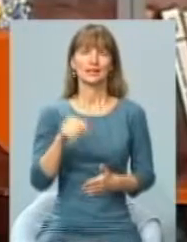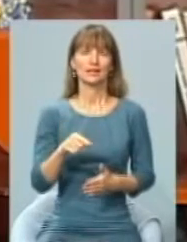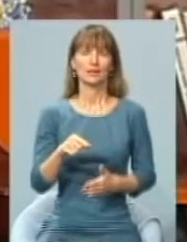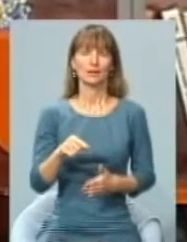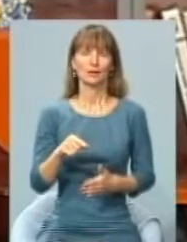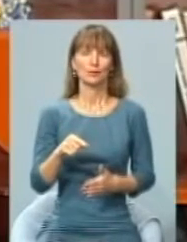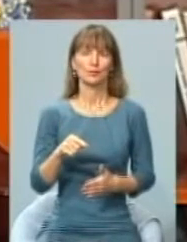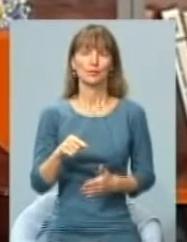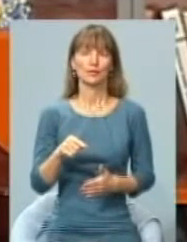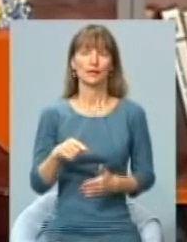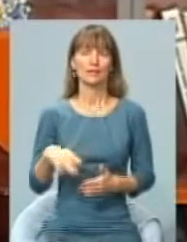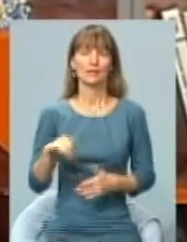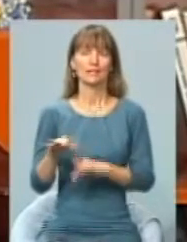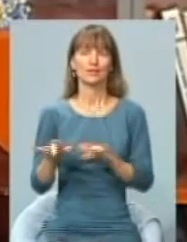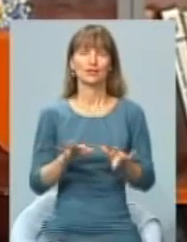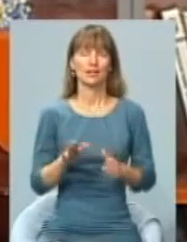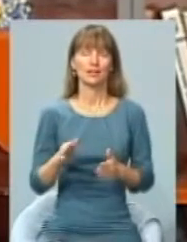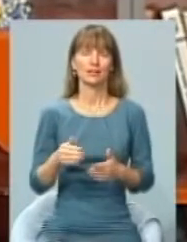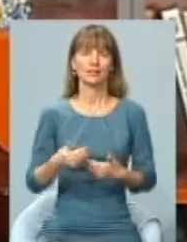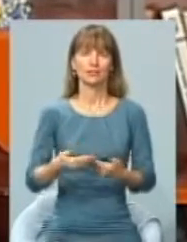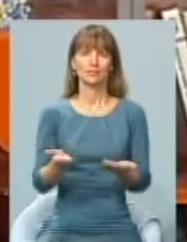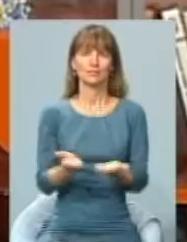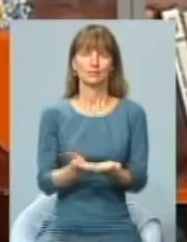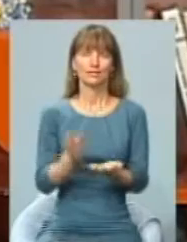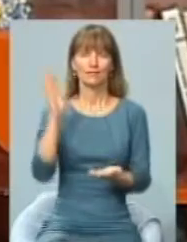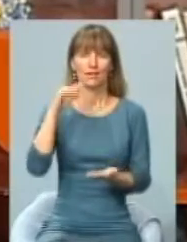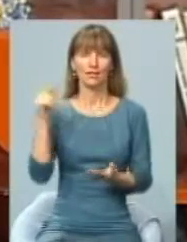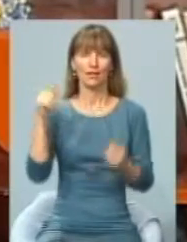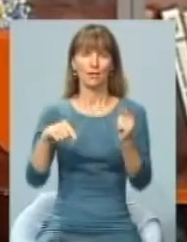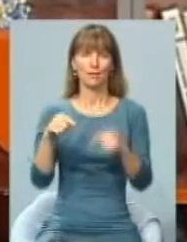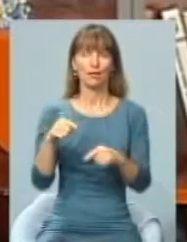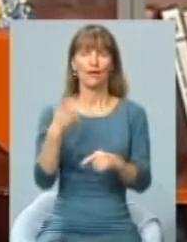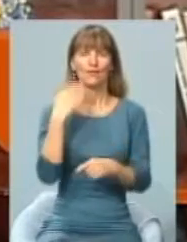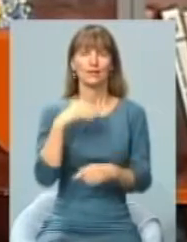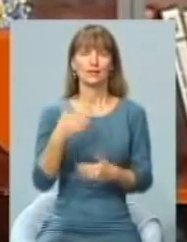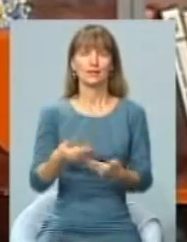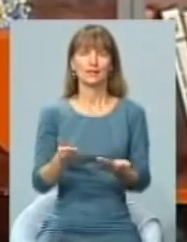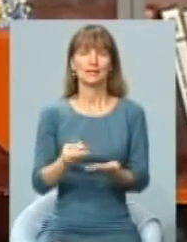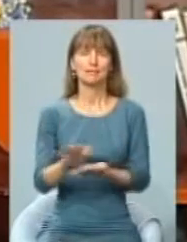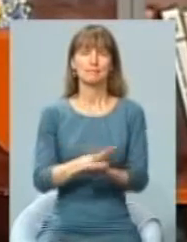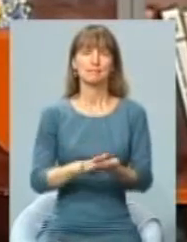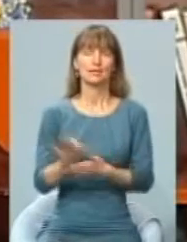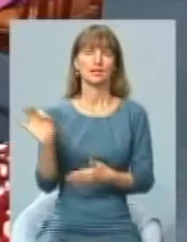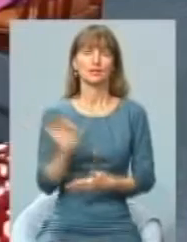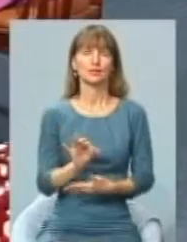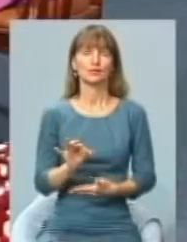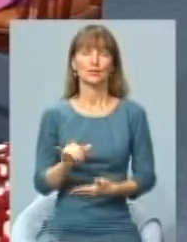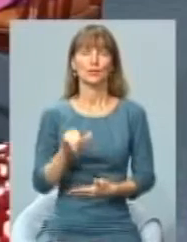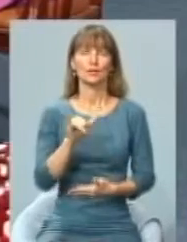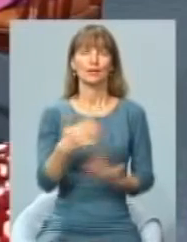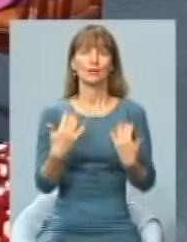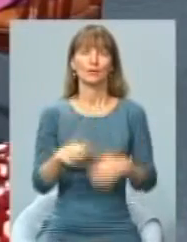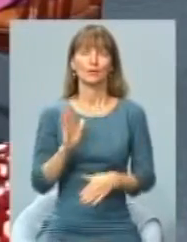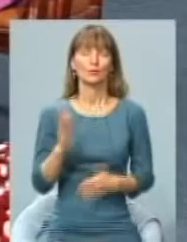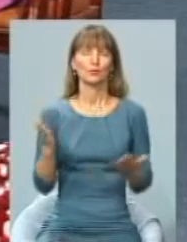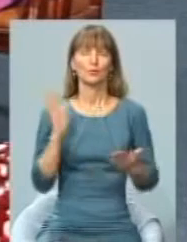датчик как движение именно посуды. Вода лилась, ну, когда посуда, и мыло сразу. От у тебе вже буде